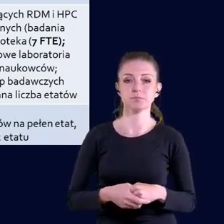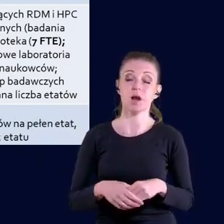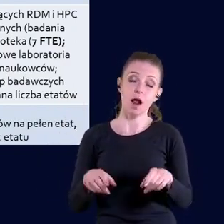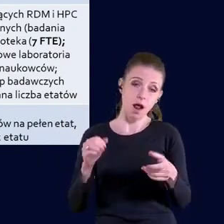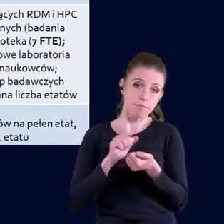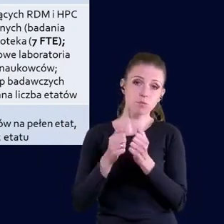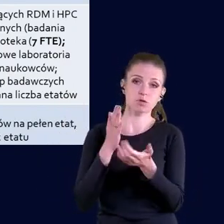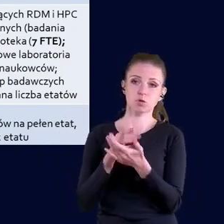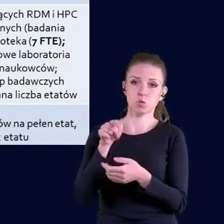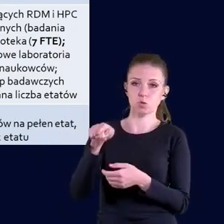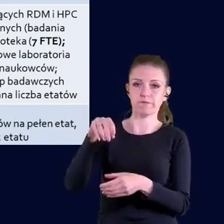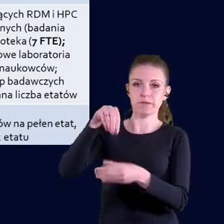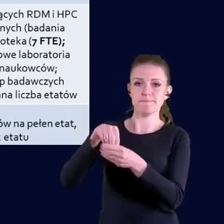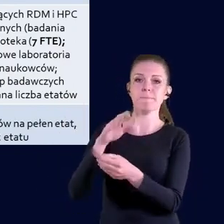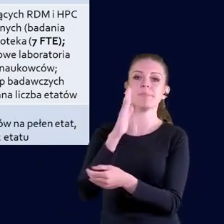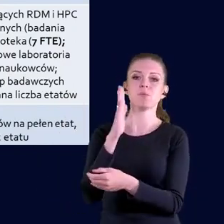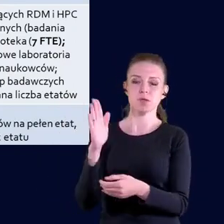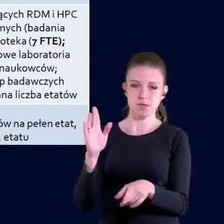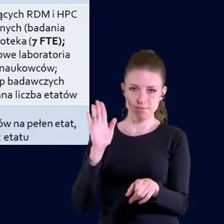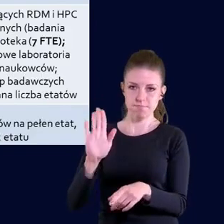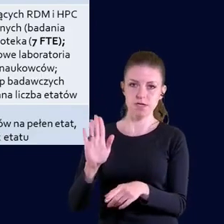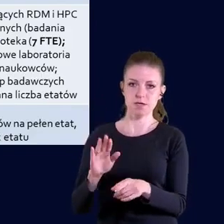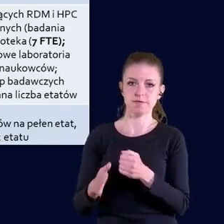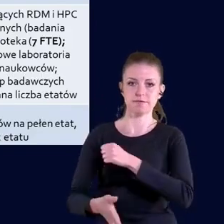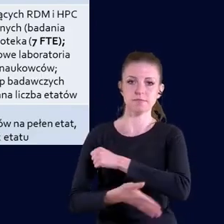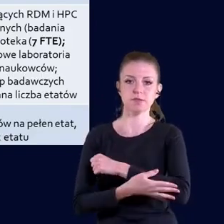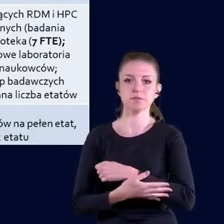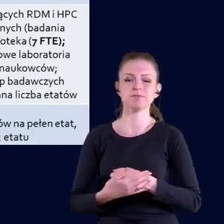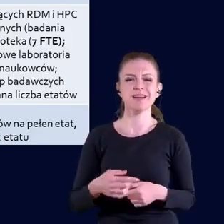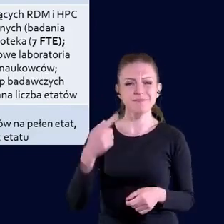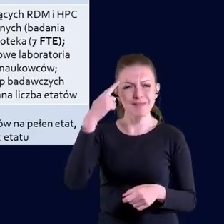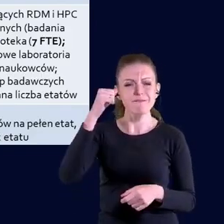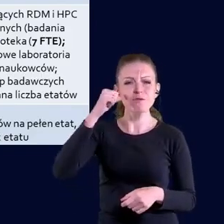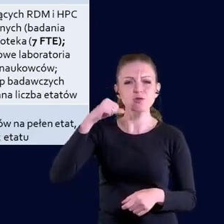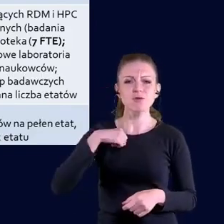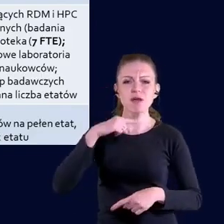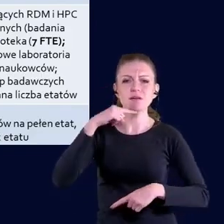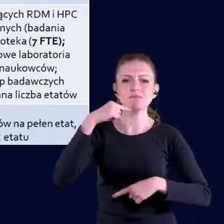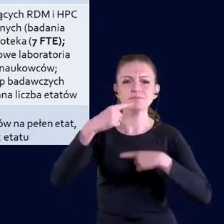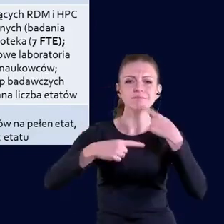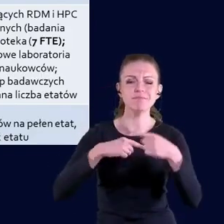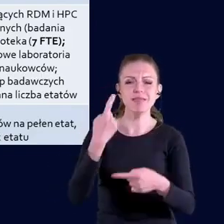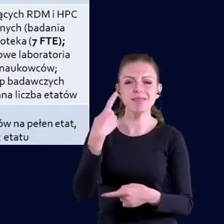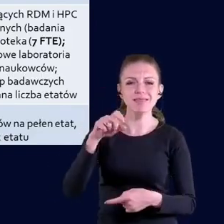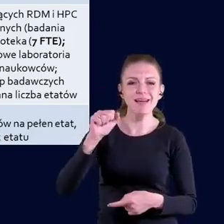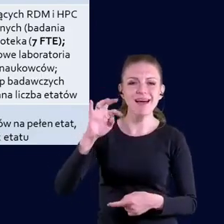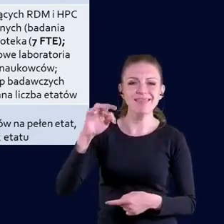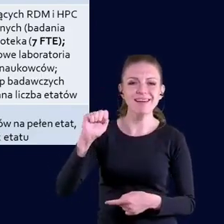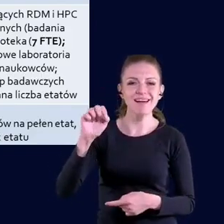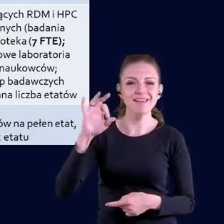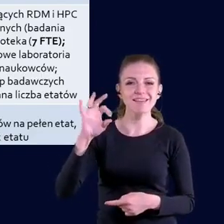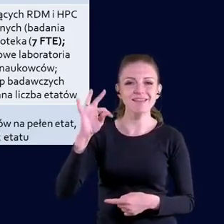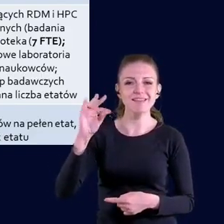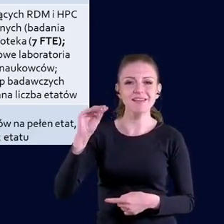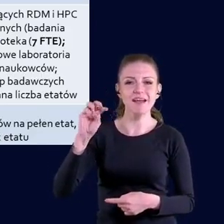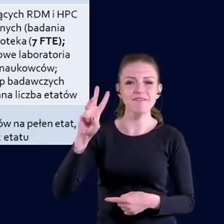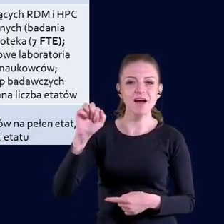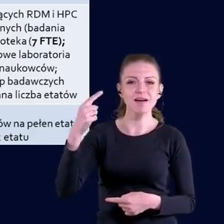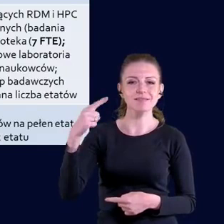bibliotece jeśli chodzi o data Stuartów o których wczoraj było dużo mówione